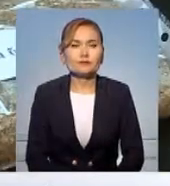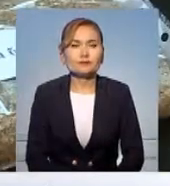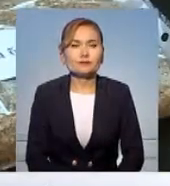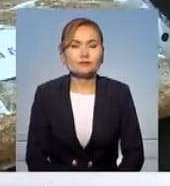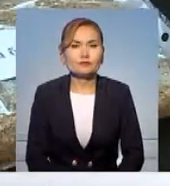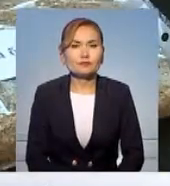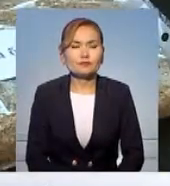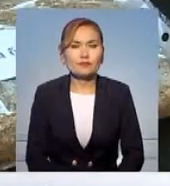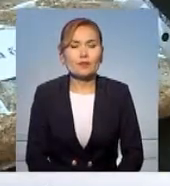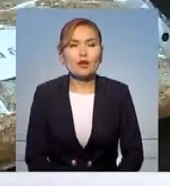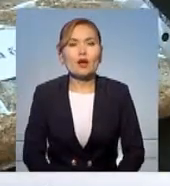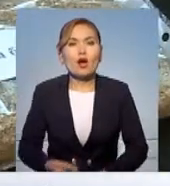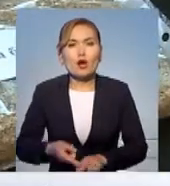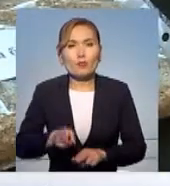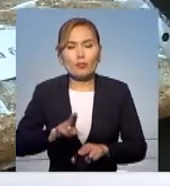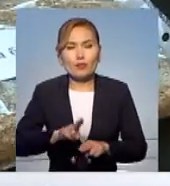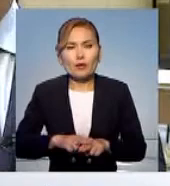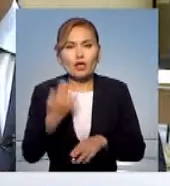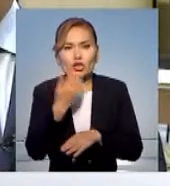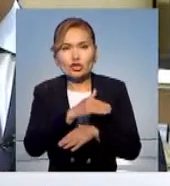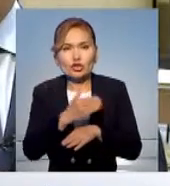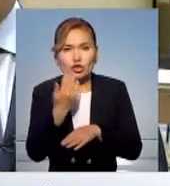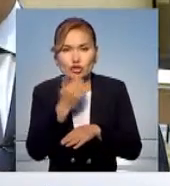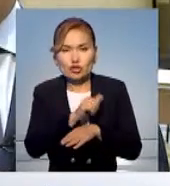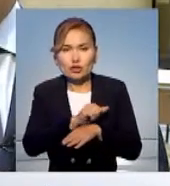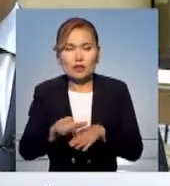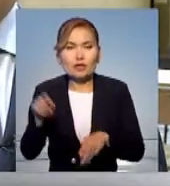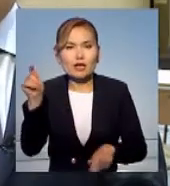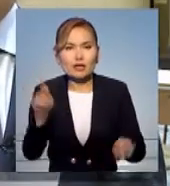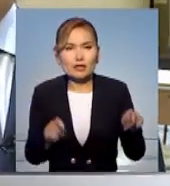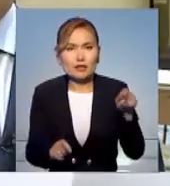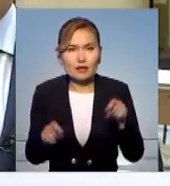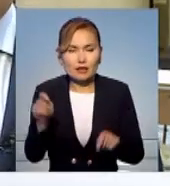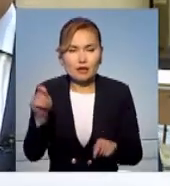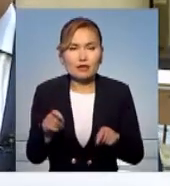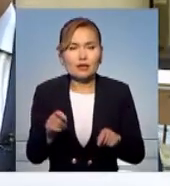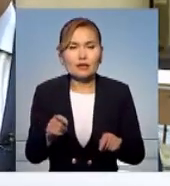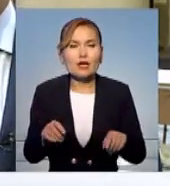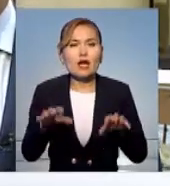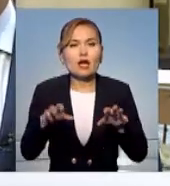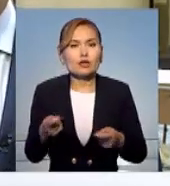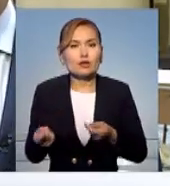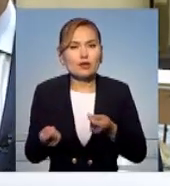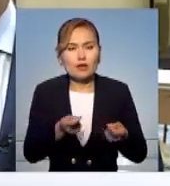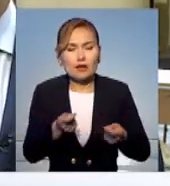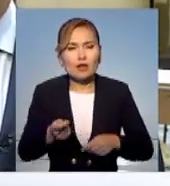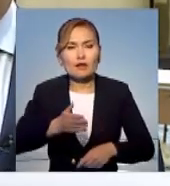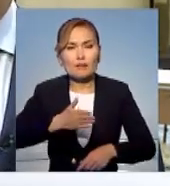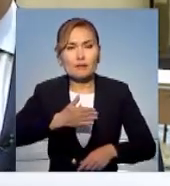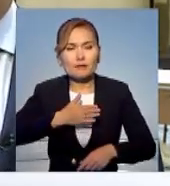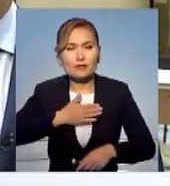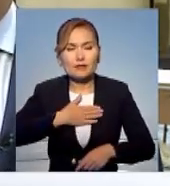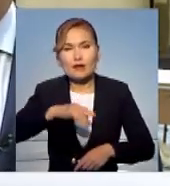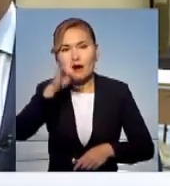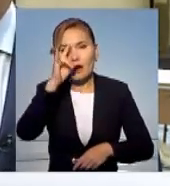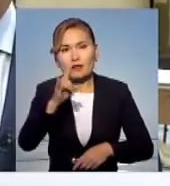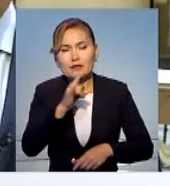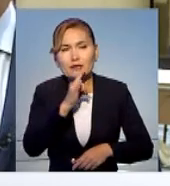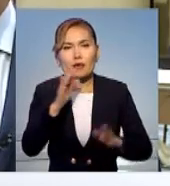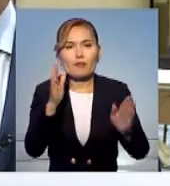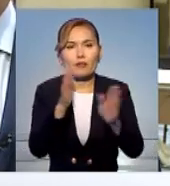Кеше бұл делегаттар біздің мынау жасыл желекті, біздің жаңағы питомниктердің бәрін аралап көріп